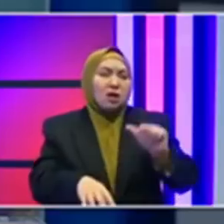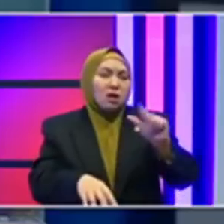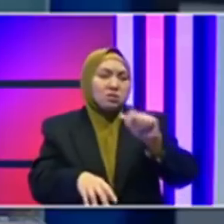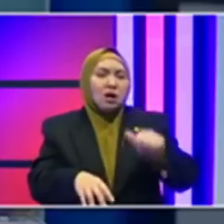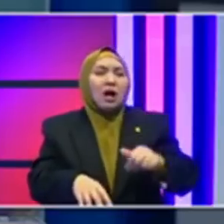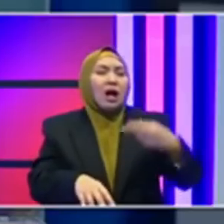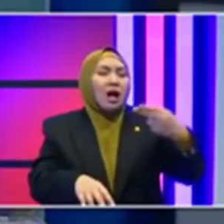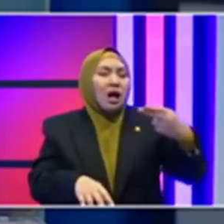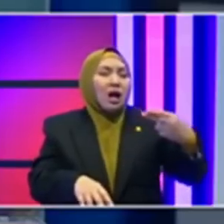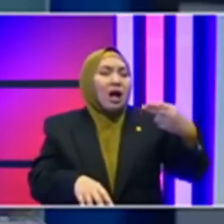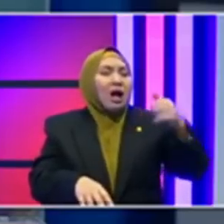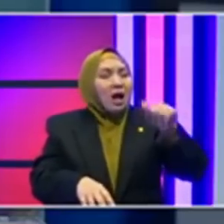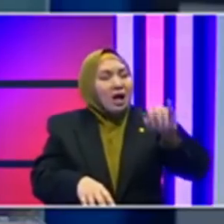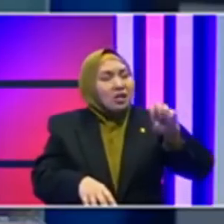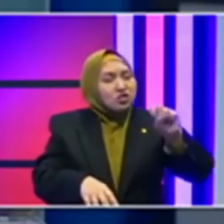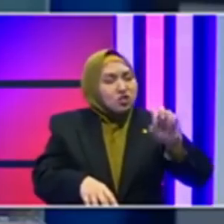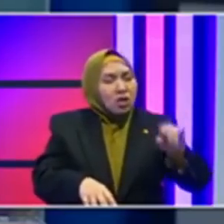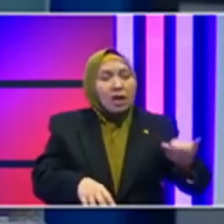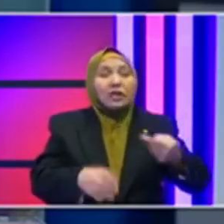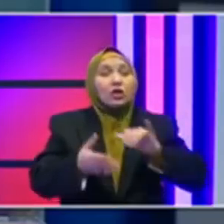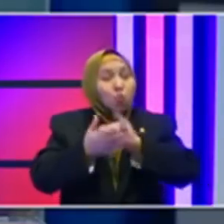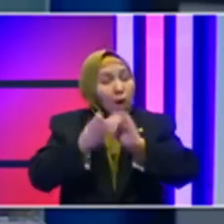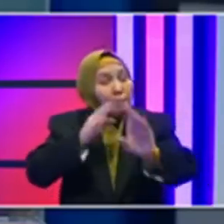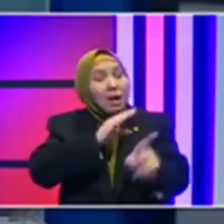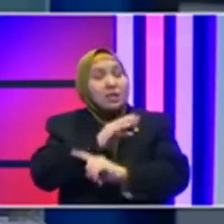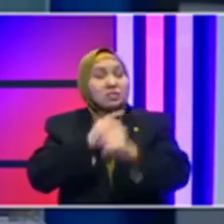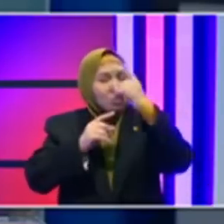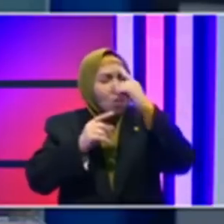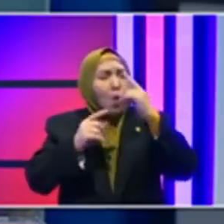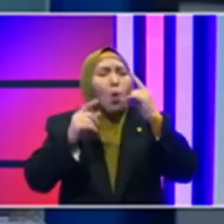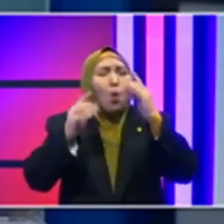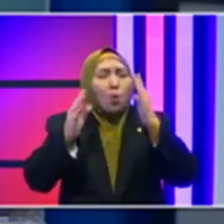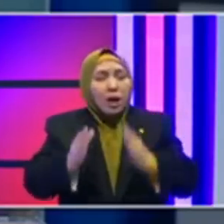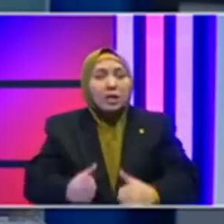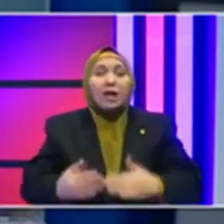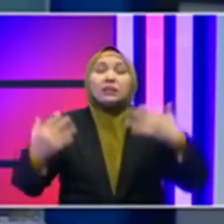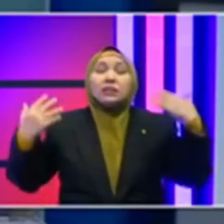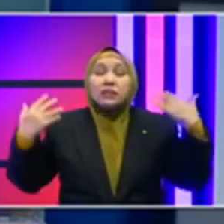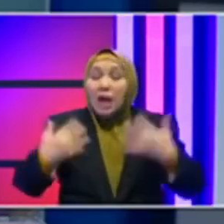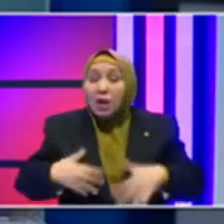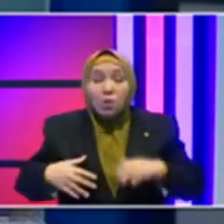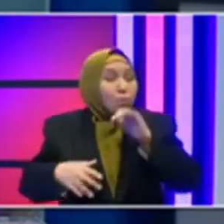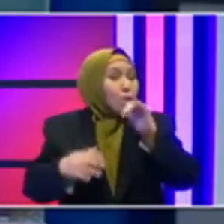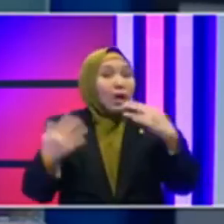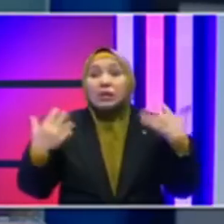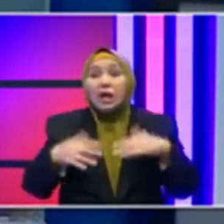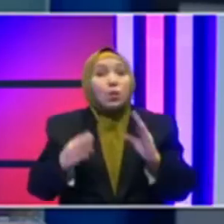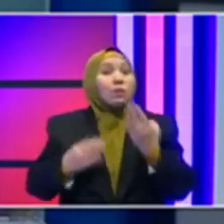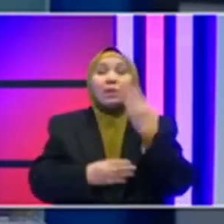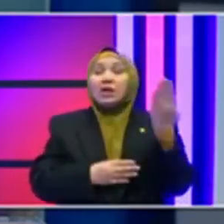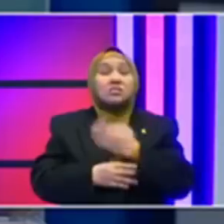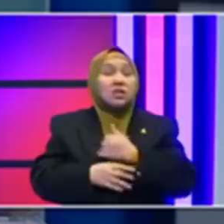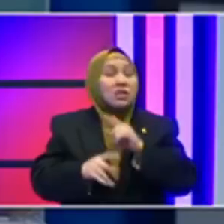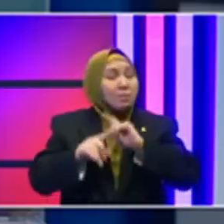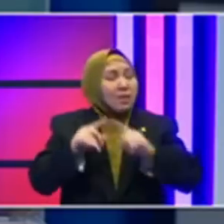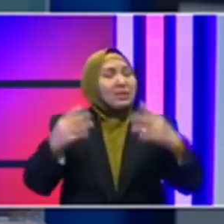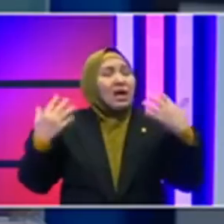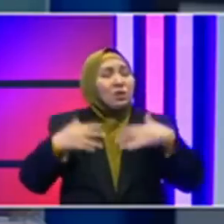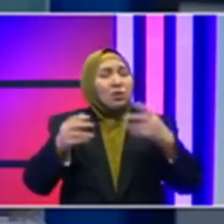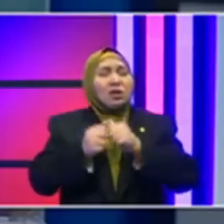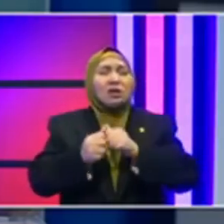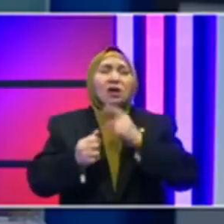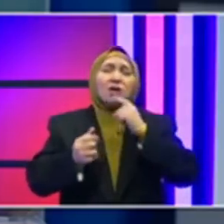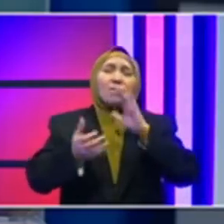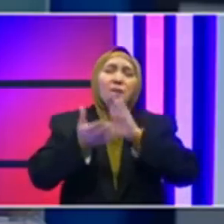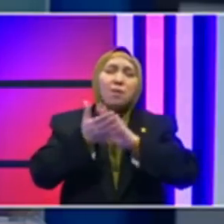dzalikarabah demikianlah balasan bagi mereka yang takut tapi bukan takut yang takut yang diiringi dengan keagungan